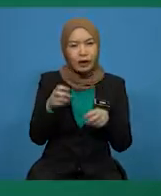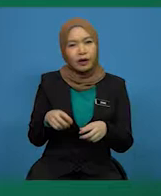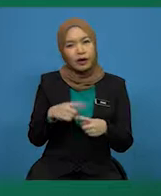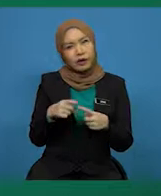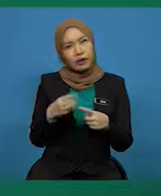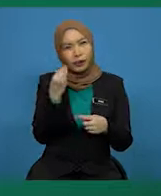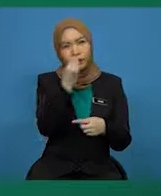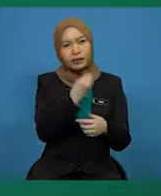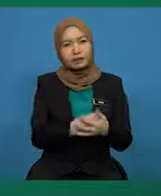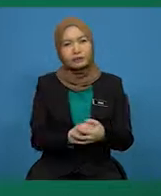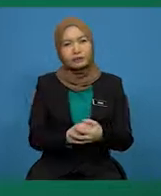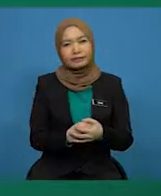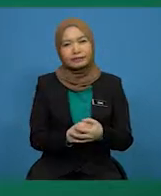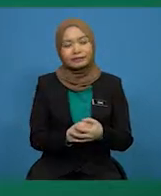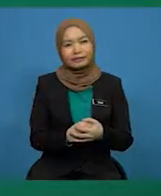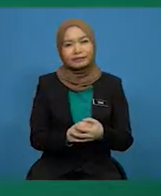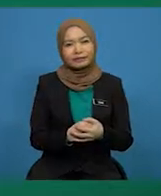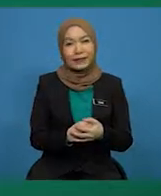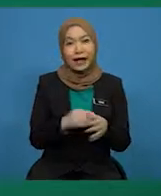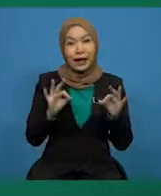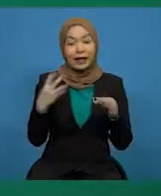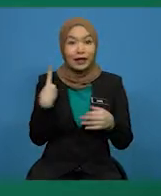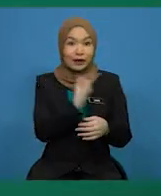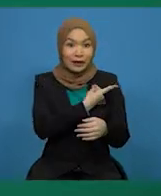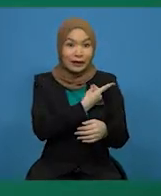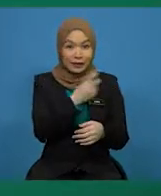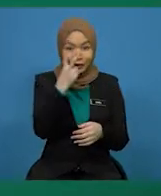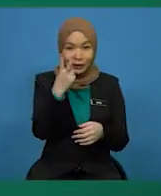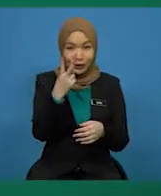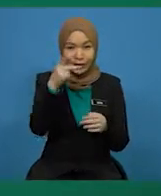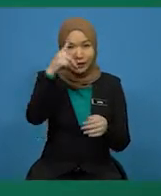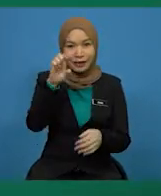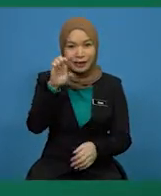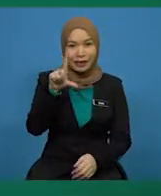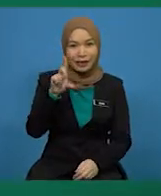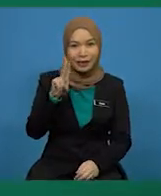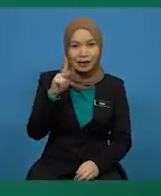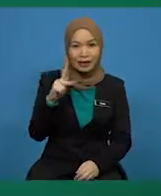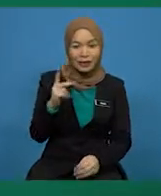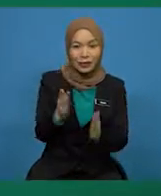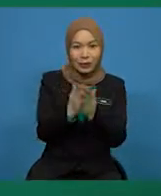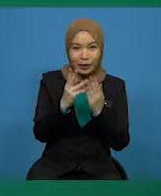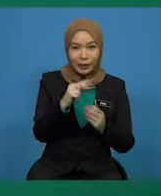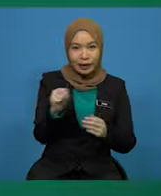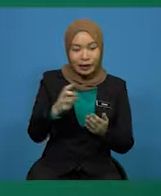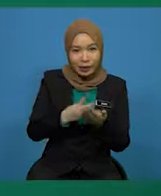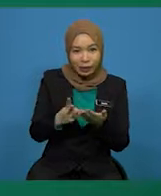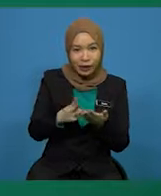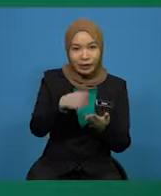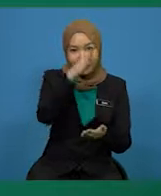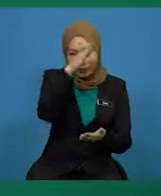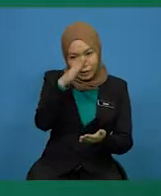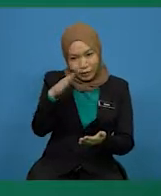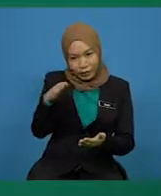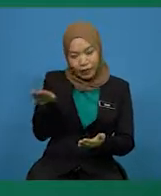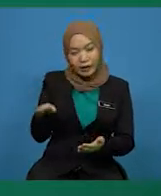bunga. Seterusnya, kalau kita lihat bahagian keluk permintaan wang yang mencerun ke bawah tadi, dari kiri